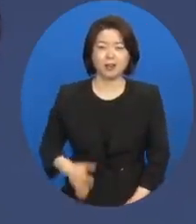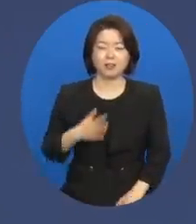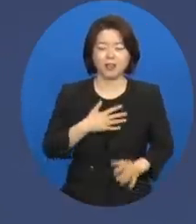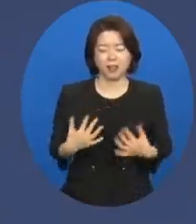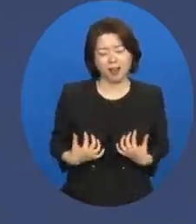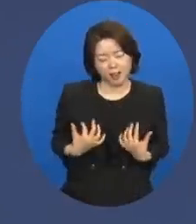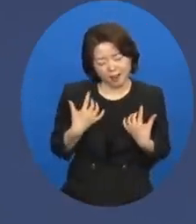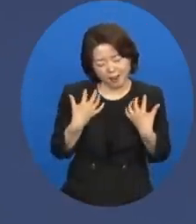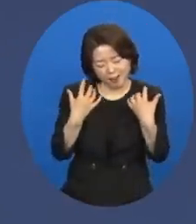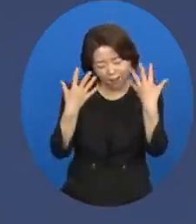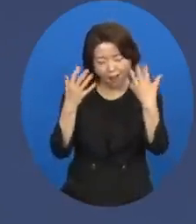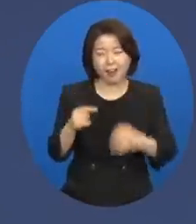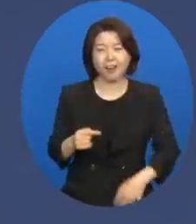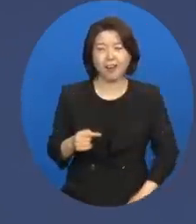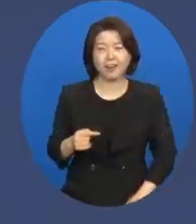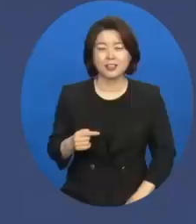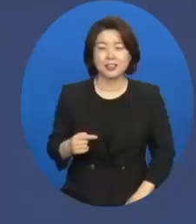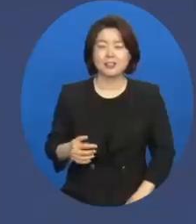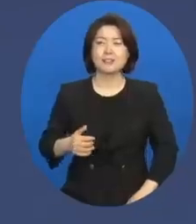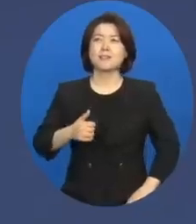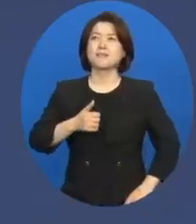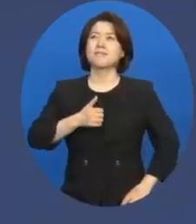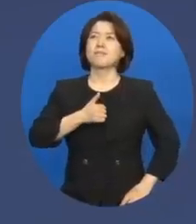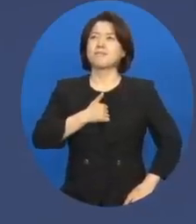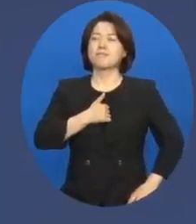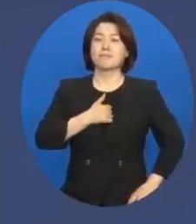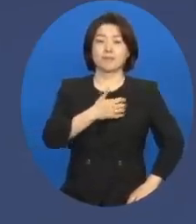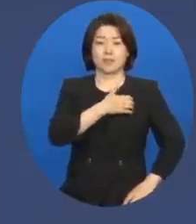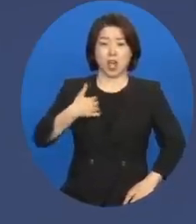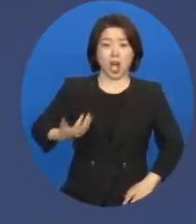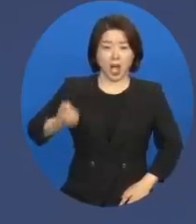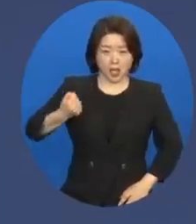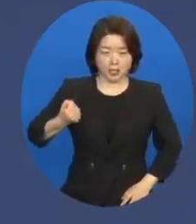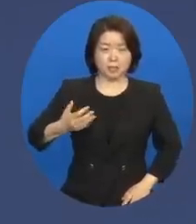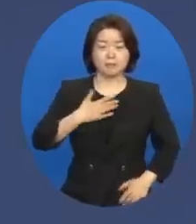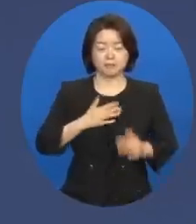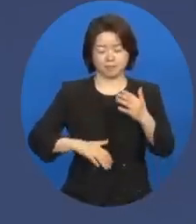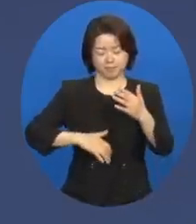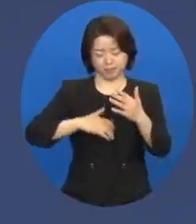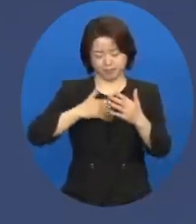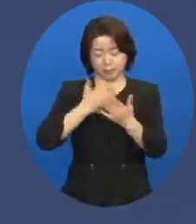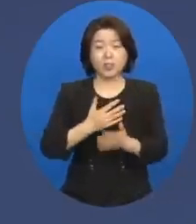벅찬 그냥 이 대한민국에 대한 긍지를 가지고 이렇게 벅찼던 제가